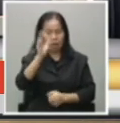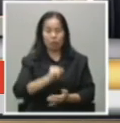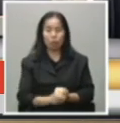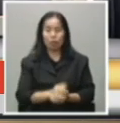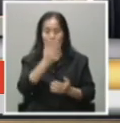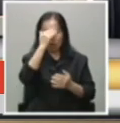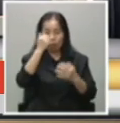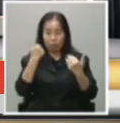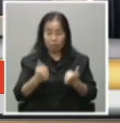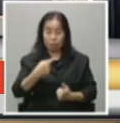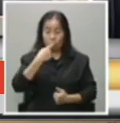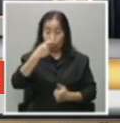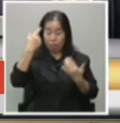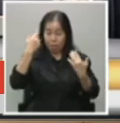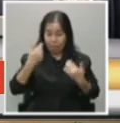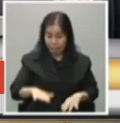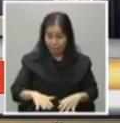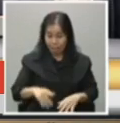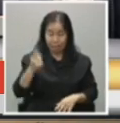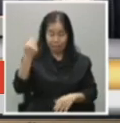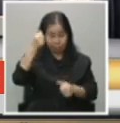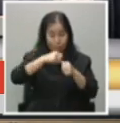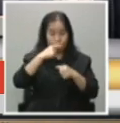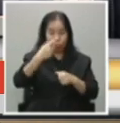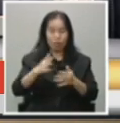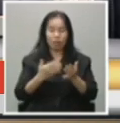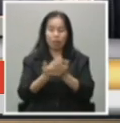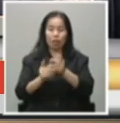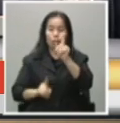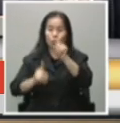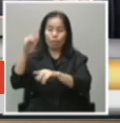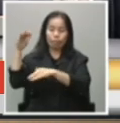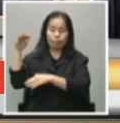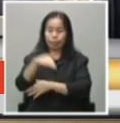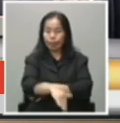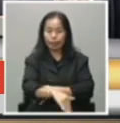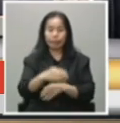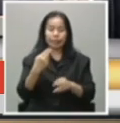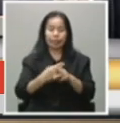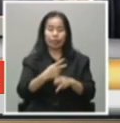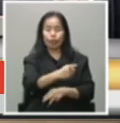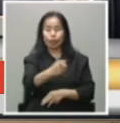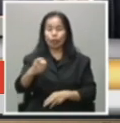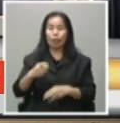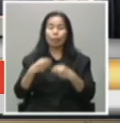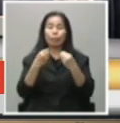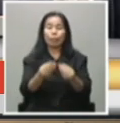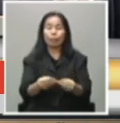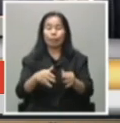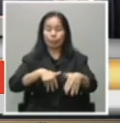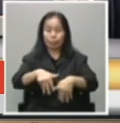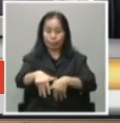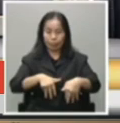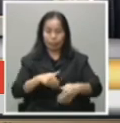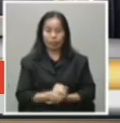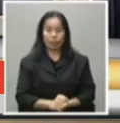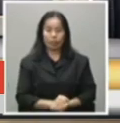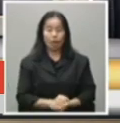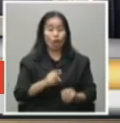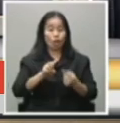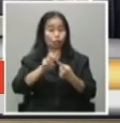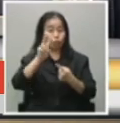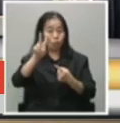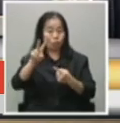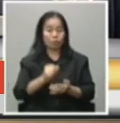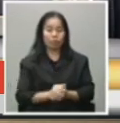วินาทีที่ท่านพูดเสร็จนะคะหุ้นตกค่ะสร้างความเสียหายให้กับพี่น้องประชาชนเป็นอย่างมากอย่างท่านที่2นะคะ